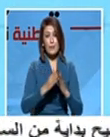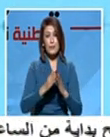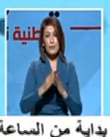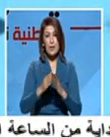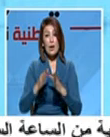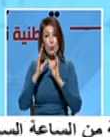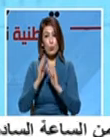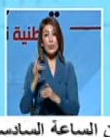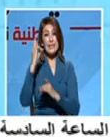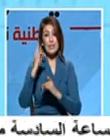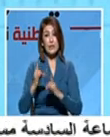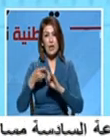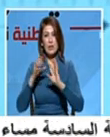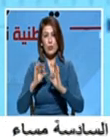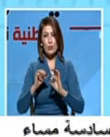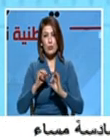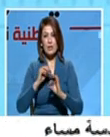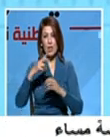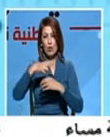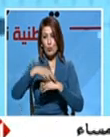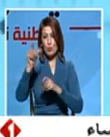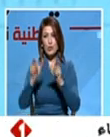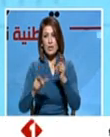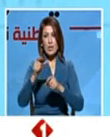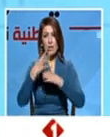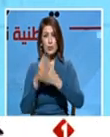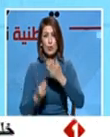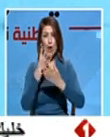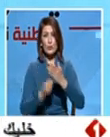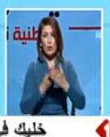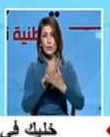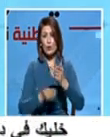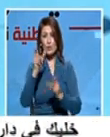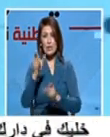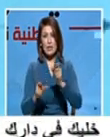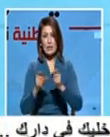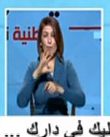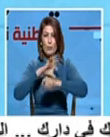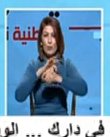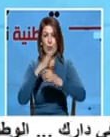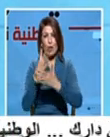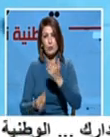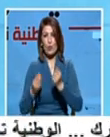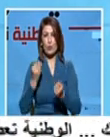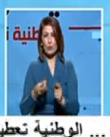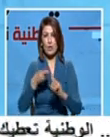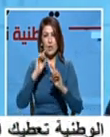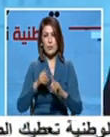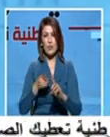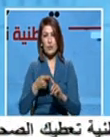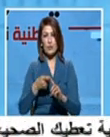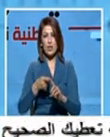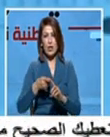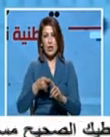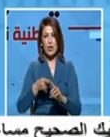جاش جمله وصاروا لجان مشتركه، والمريض من بعد كما عزيز عثمان مثلا اللي ماتو